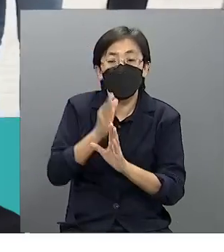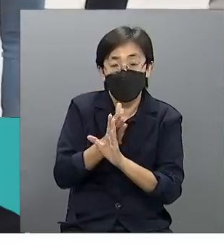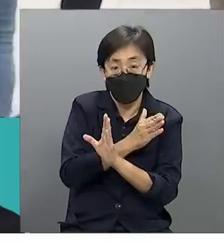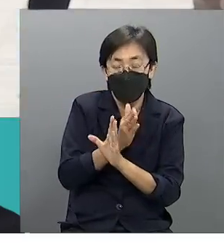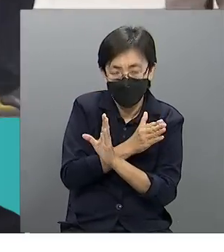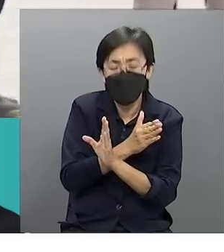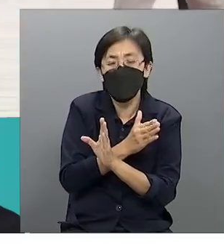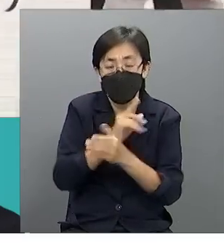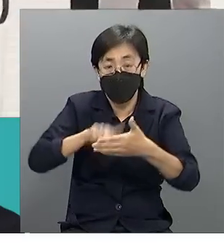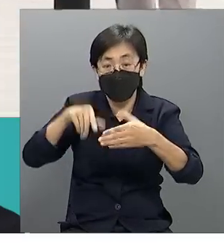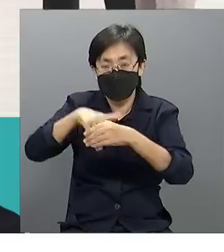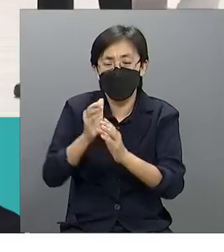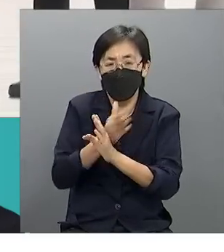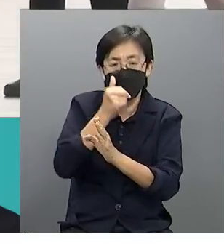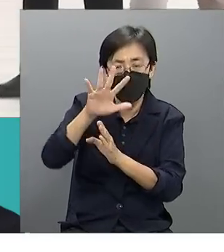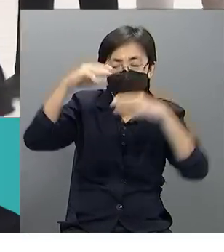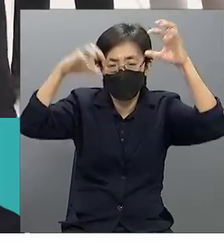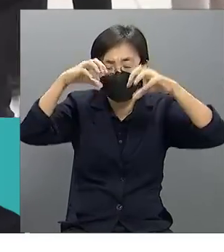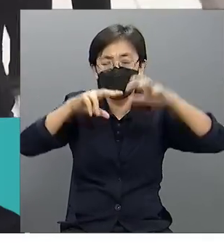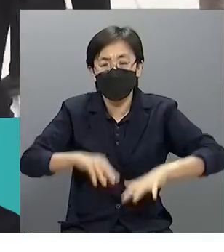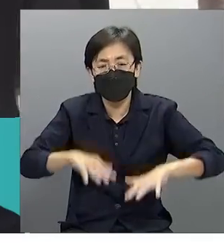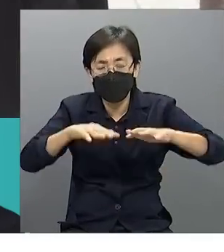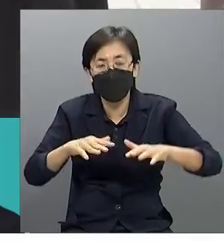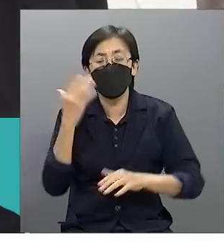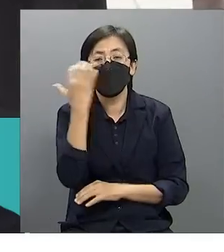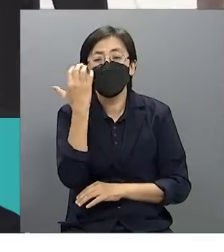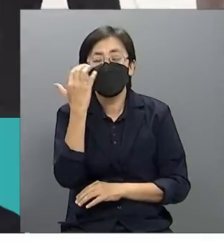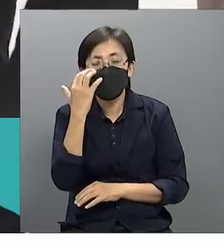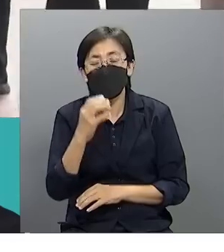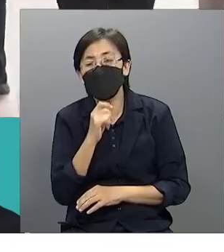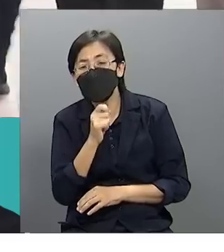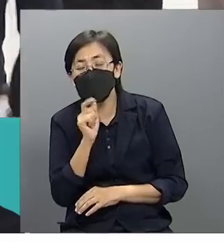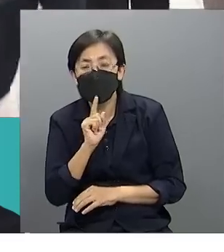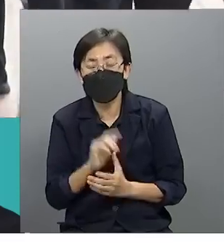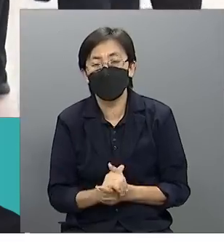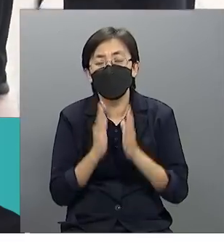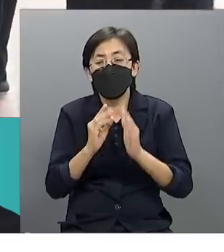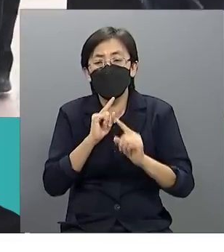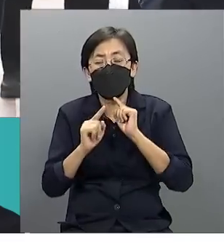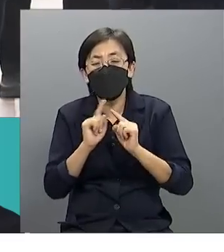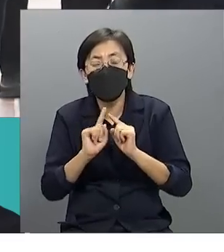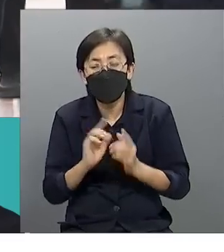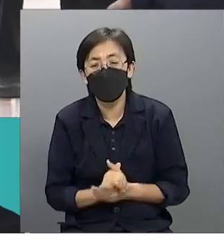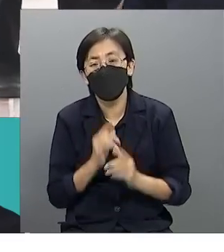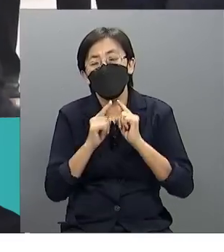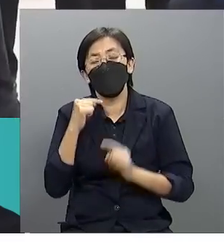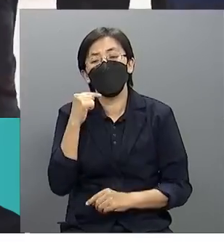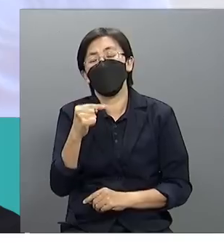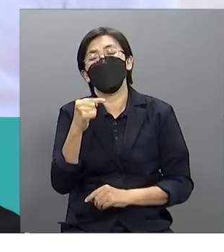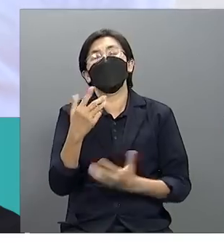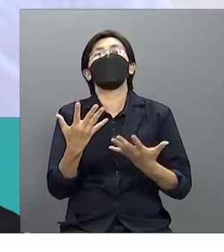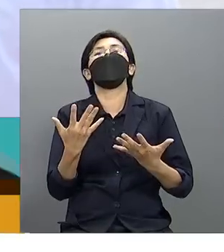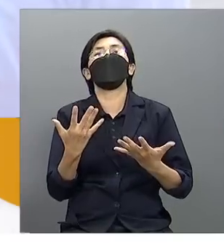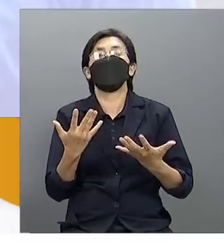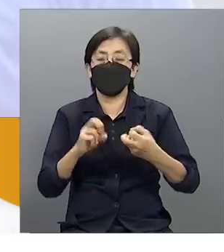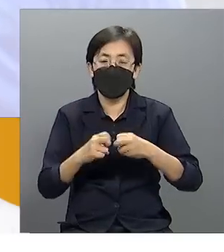2การดีเบตผ่านโทรทัศน์ช่องหนึ่งคุณอัศวินถูกพูดถึงมากแต่พูดถึงในเชิงลบและสุดท้ายครับอา